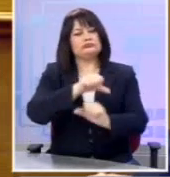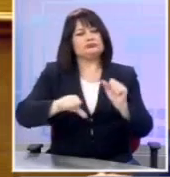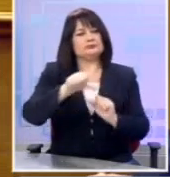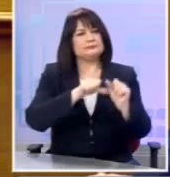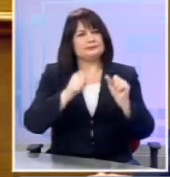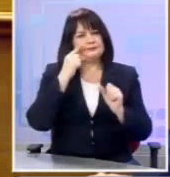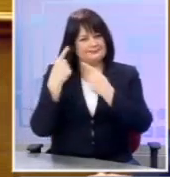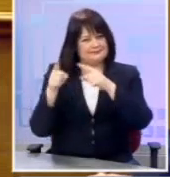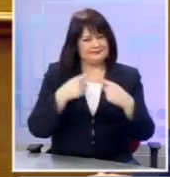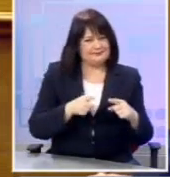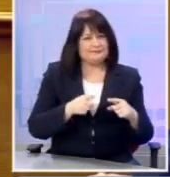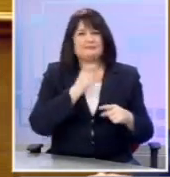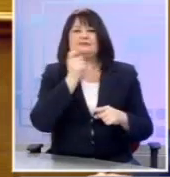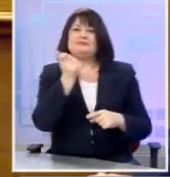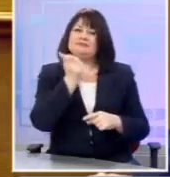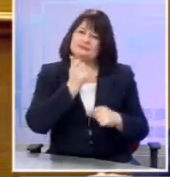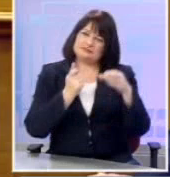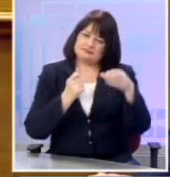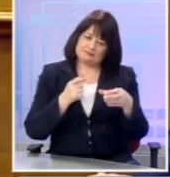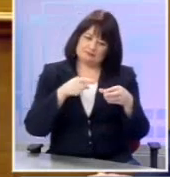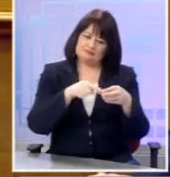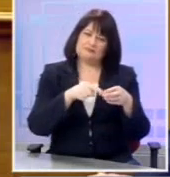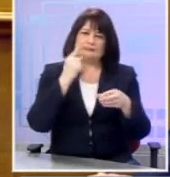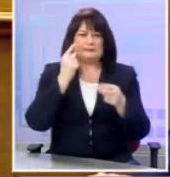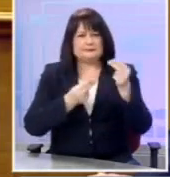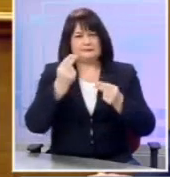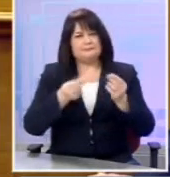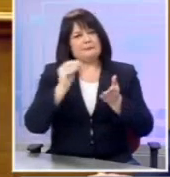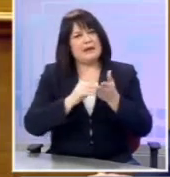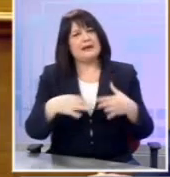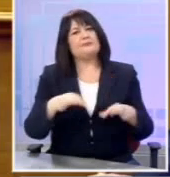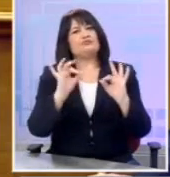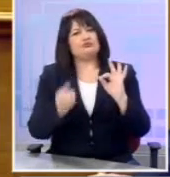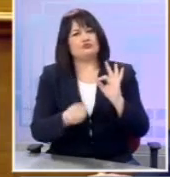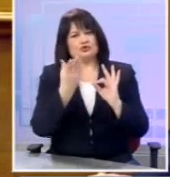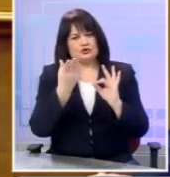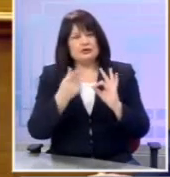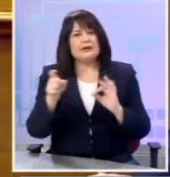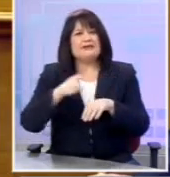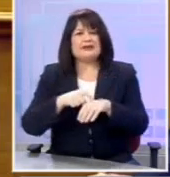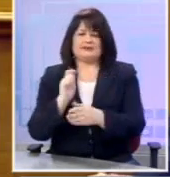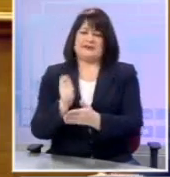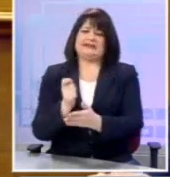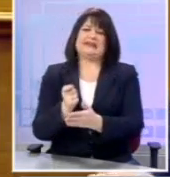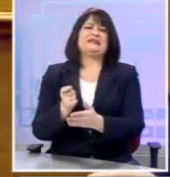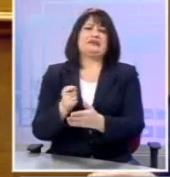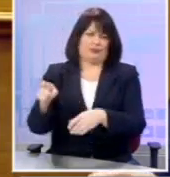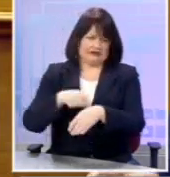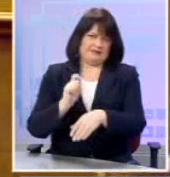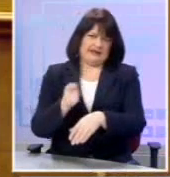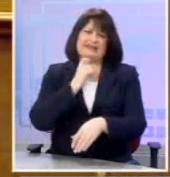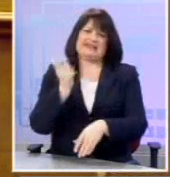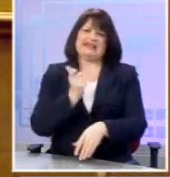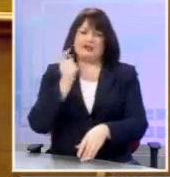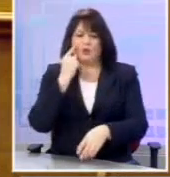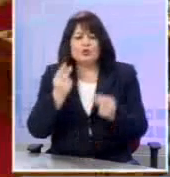τη διαφορά μεταξύ της σύνταξης όπως υπολογίστηκε εκ νέου και αυτής που εισπράττει σήμερα ο συνταξιούχος.